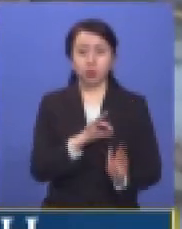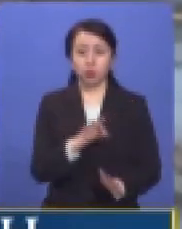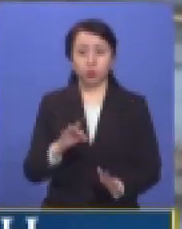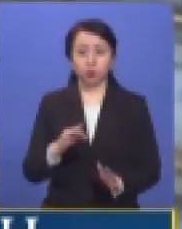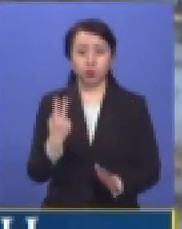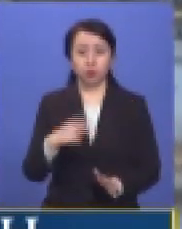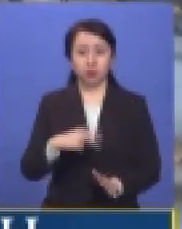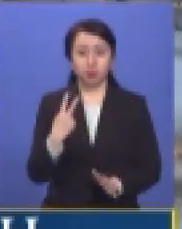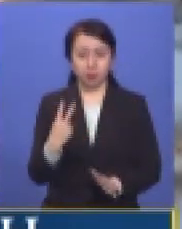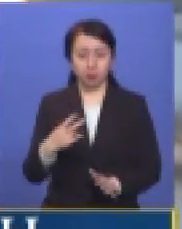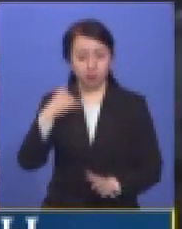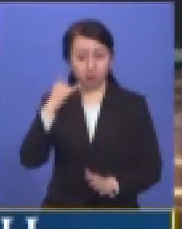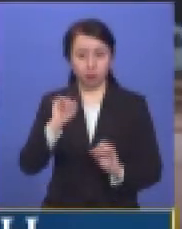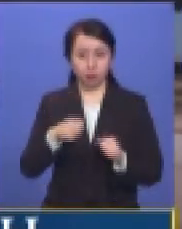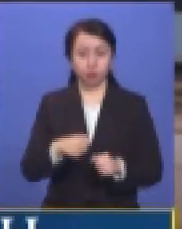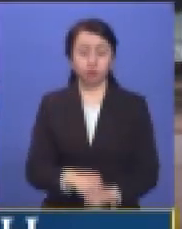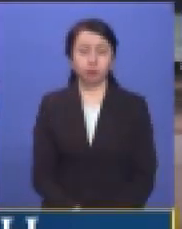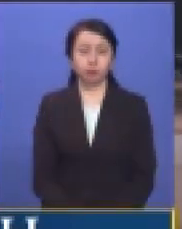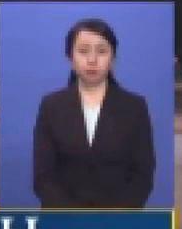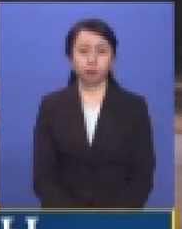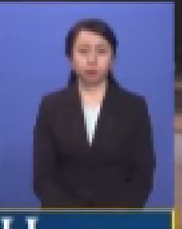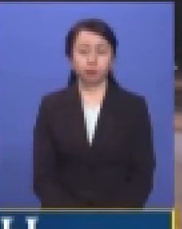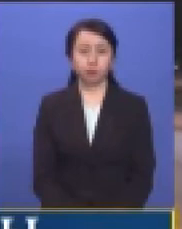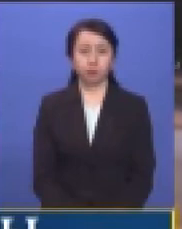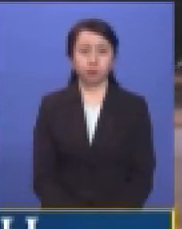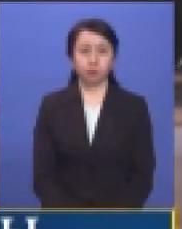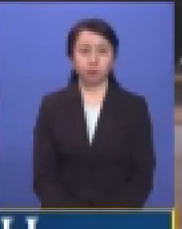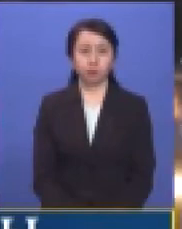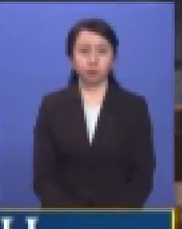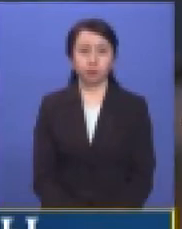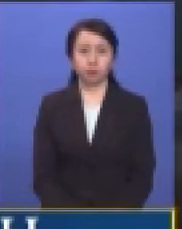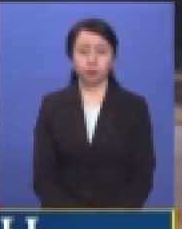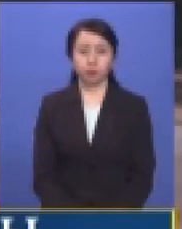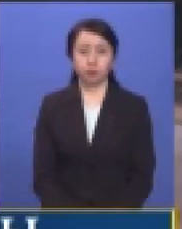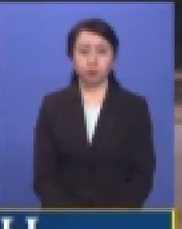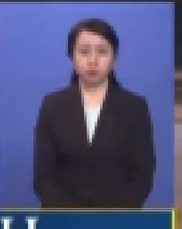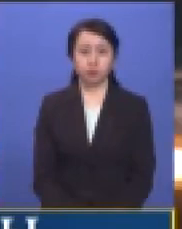8-715-2-32-00-22 қауырт желі телефондарына жүгінуге болады. Әміре Ақбатай, полиция департаменті баспасөз қызметінің көмегімен.